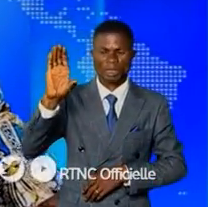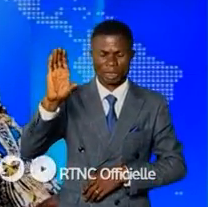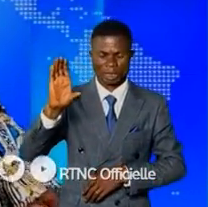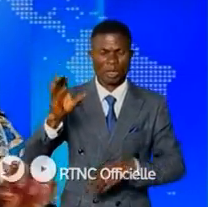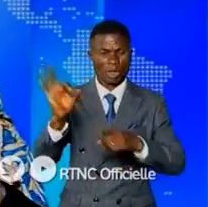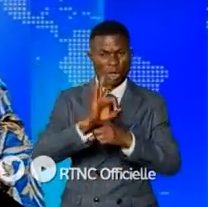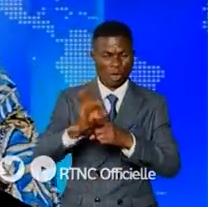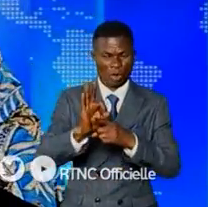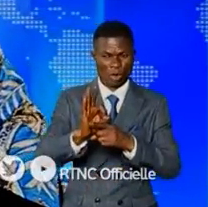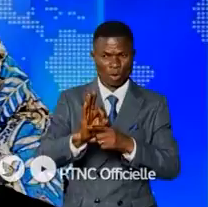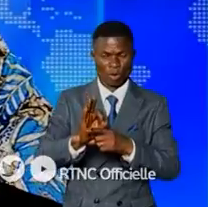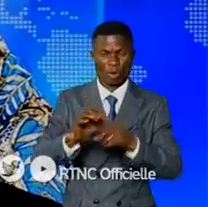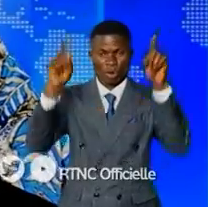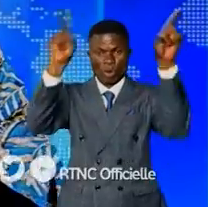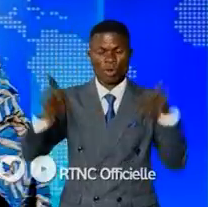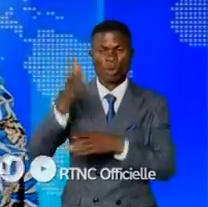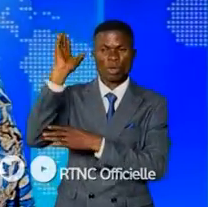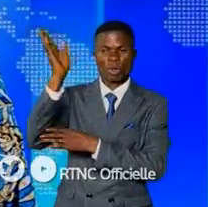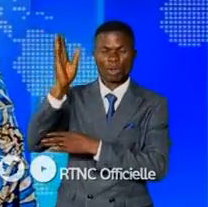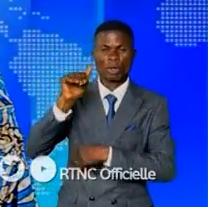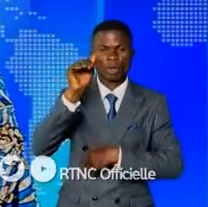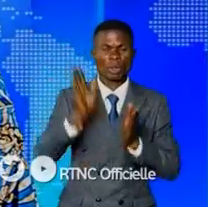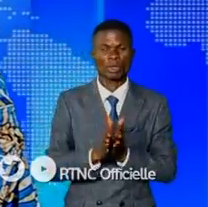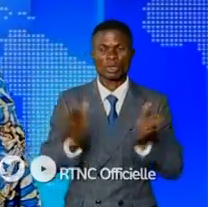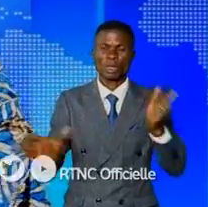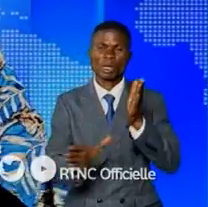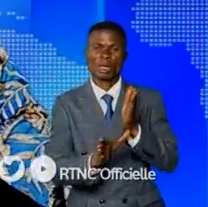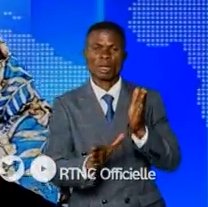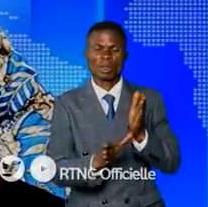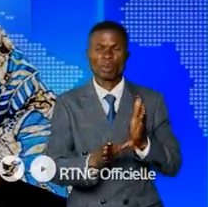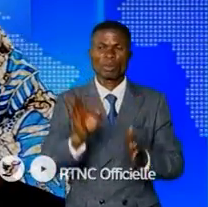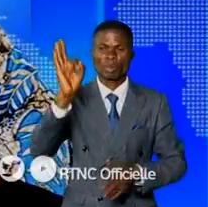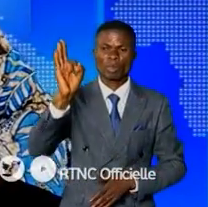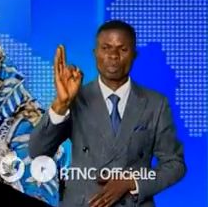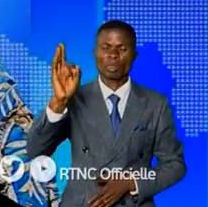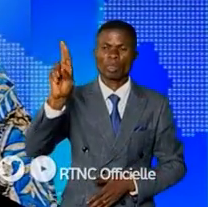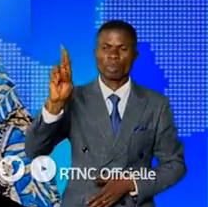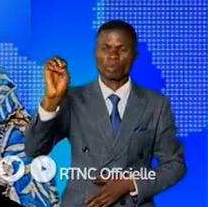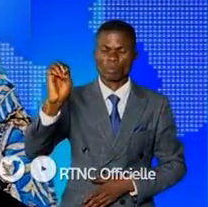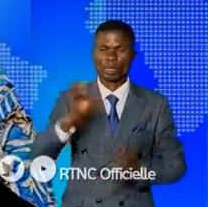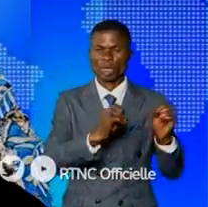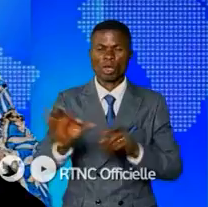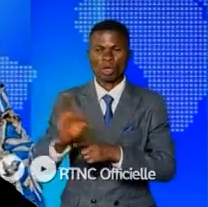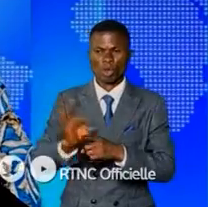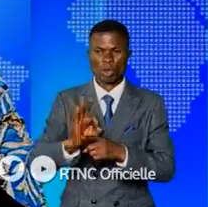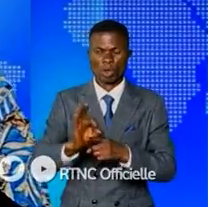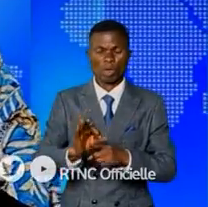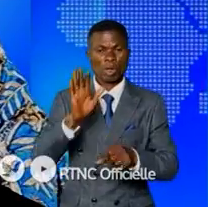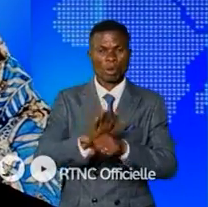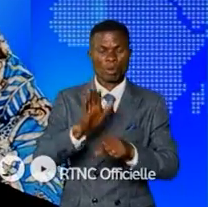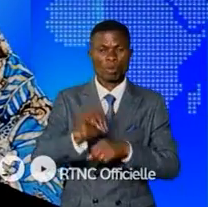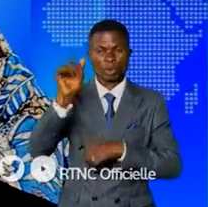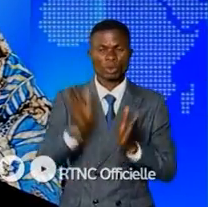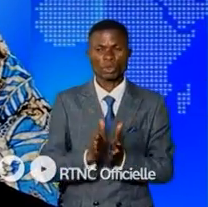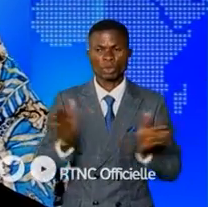en atelier de formation en vidéoconférence. Le directeur général adjoint Freddy Moulumba a présidé cette formation qui a connu la présence du